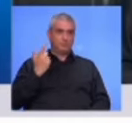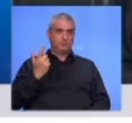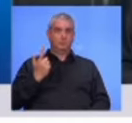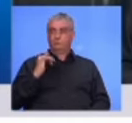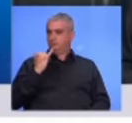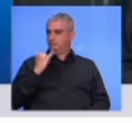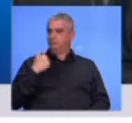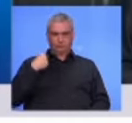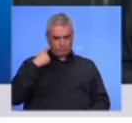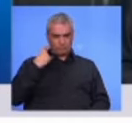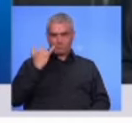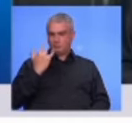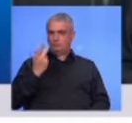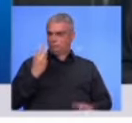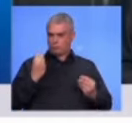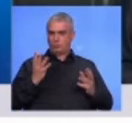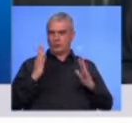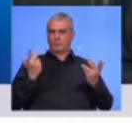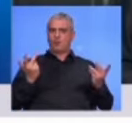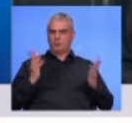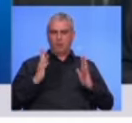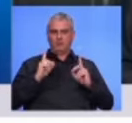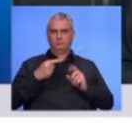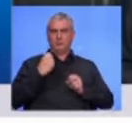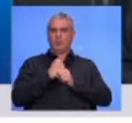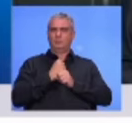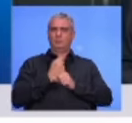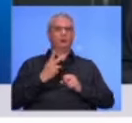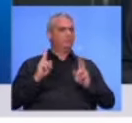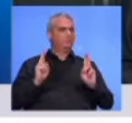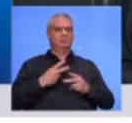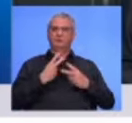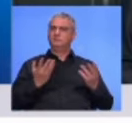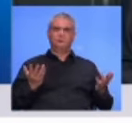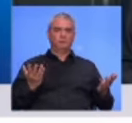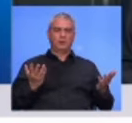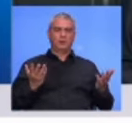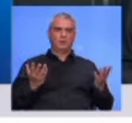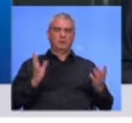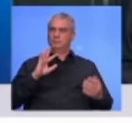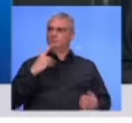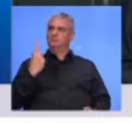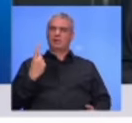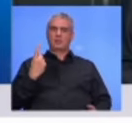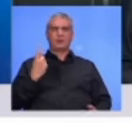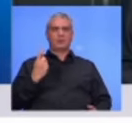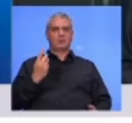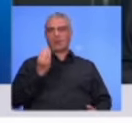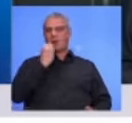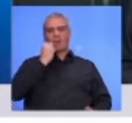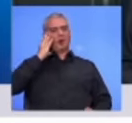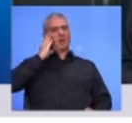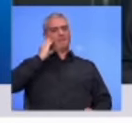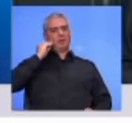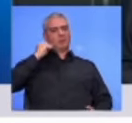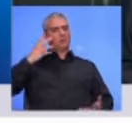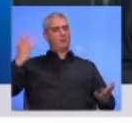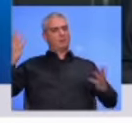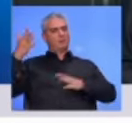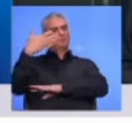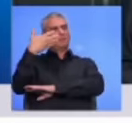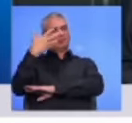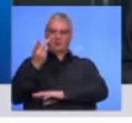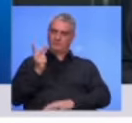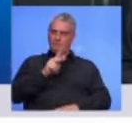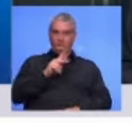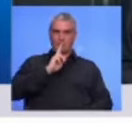כן, שמעתי על זה, אבל זה טוב מאוד. ככה צריך להיות, כי אי אפשר מצד אחד לאכול ונהנות ממנעמי המדינה ומצד שני